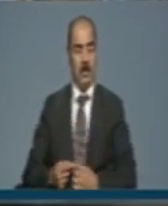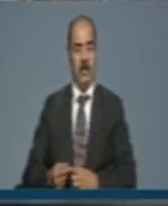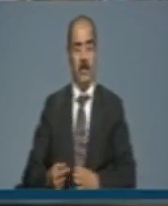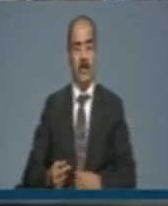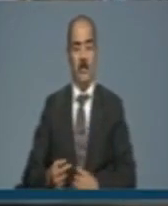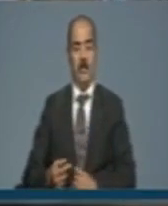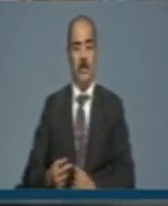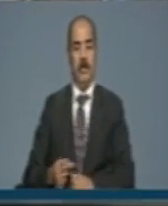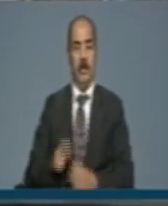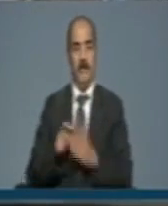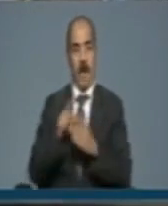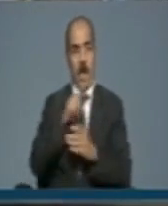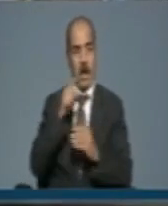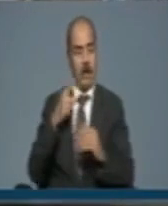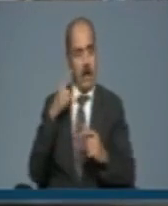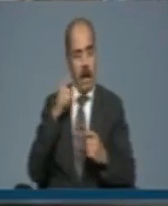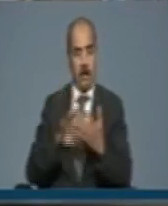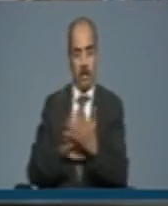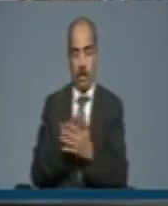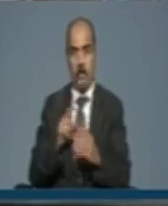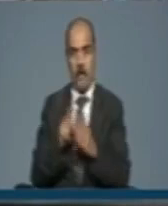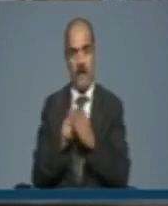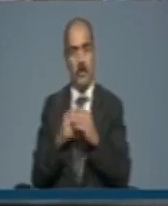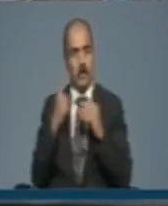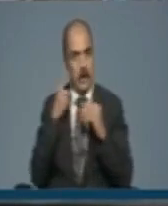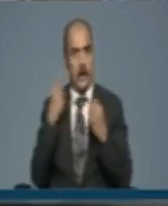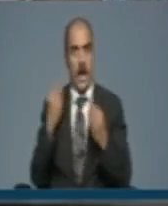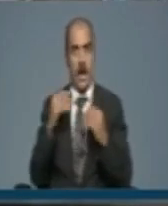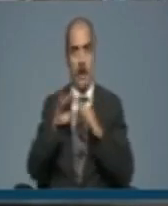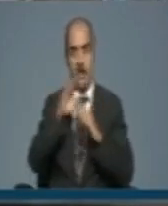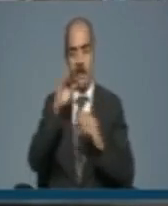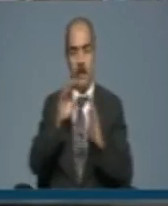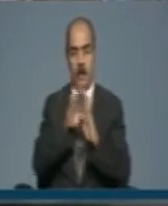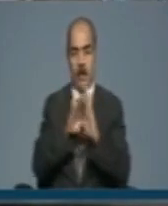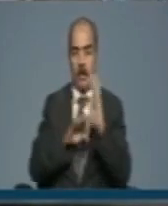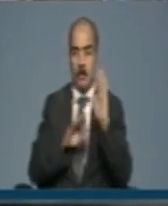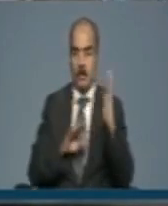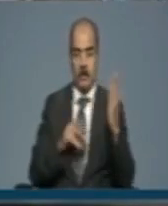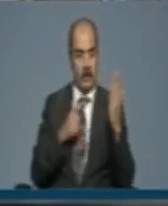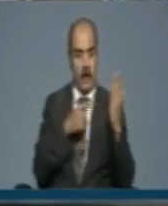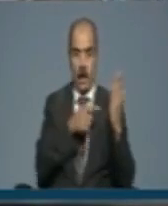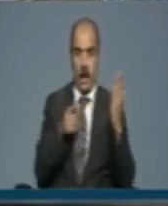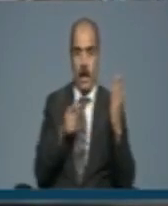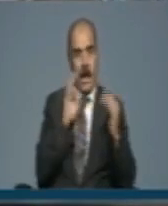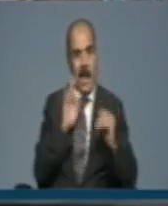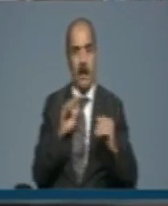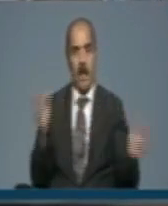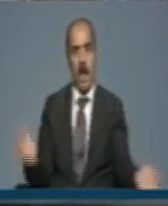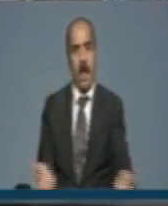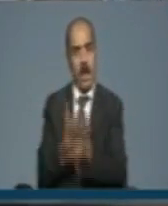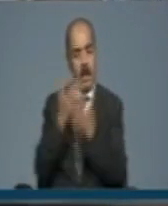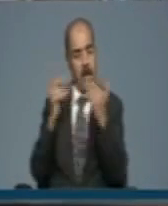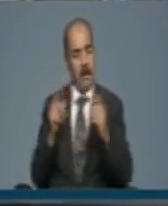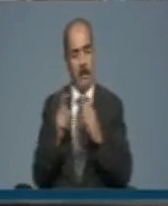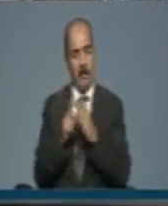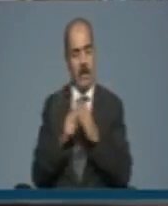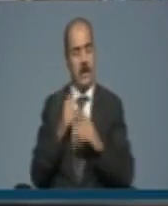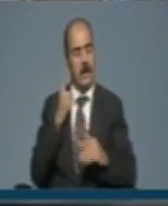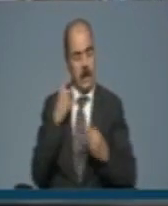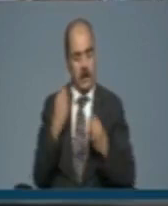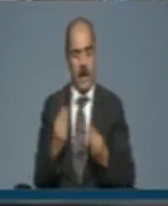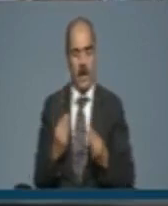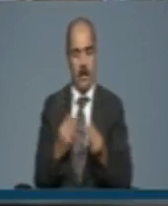والقوانين وإن كندا تقف في كل الأوقات مع كل الأطراف وتقول لهم يجب أن يتم